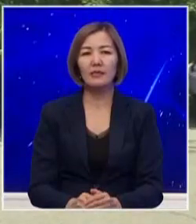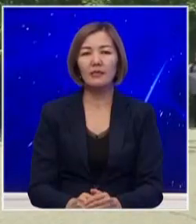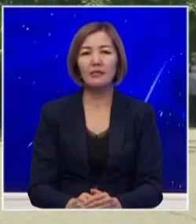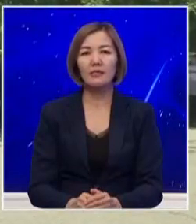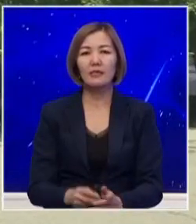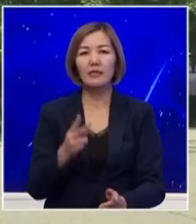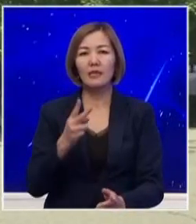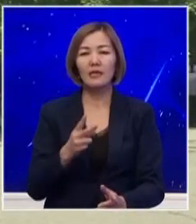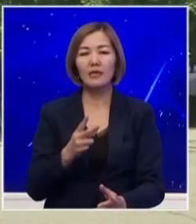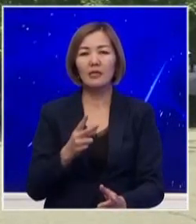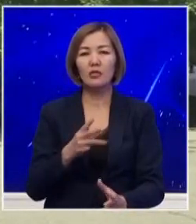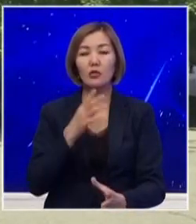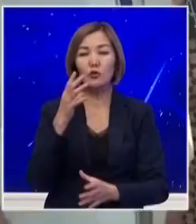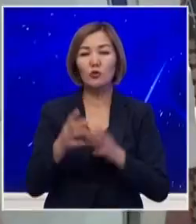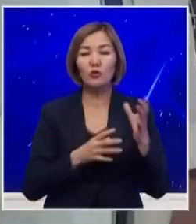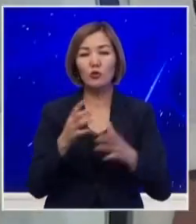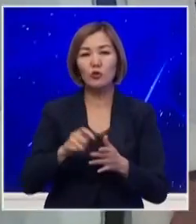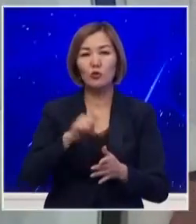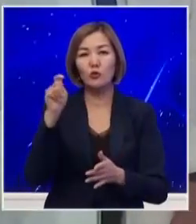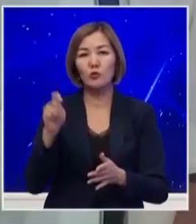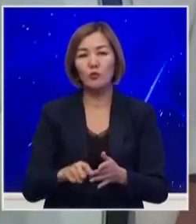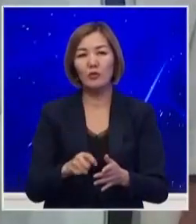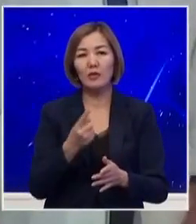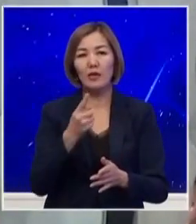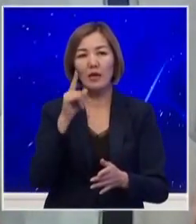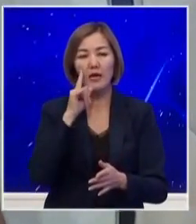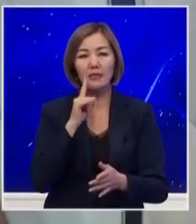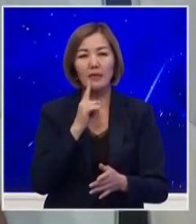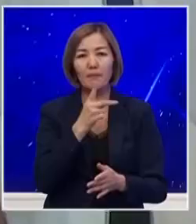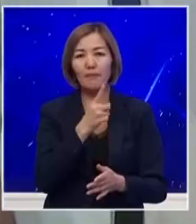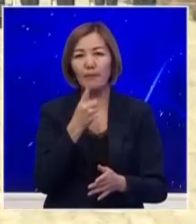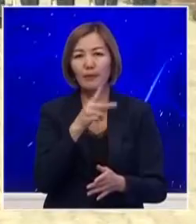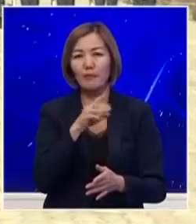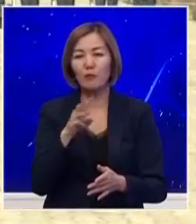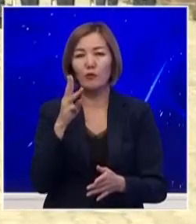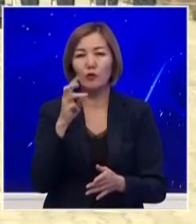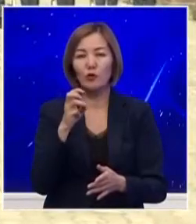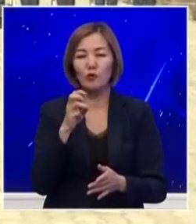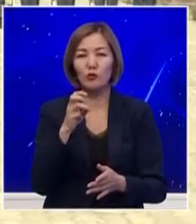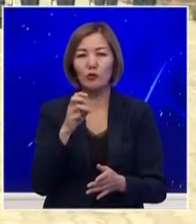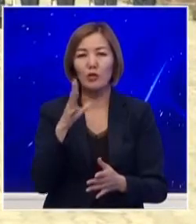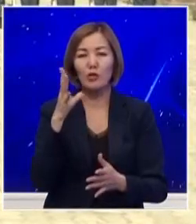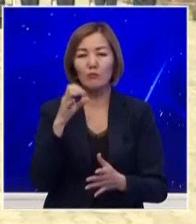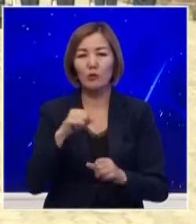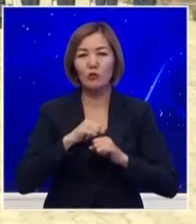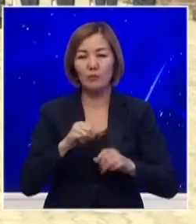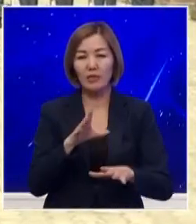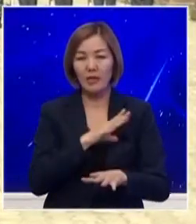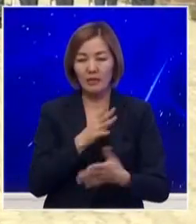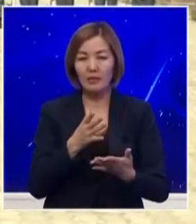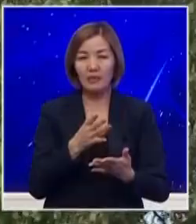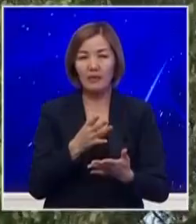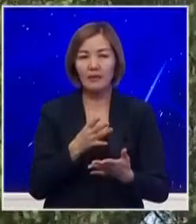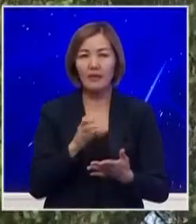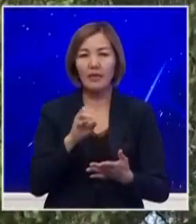Екінші дүниежілік Ұлы Отан соғысына қазақ жерінен 1 миллион 200 мыңға жуық сарбаз аттанып, 500-і Кеңес одағының батыры атанды. Соның